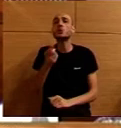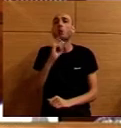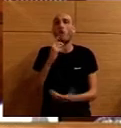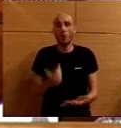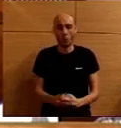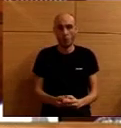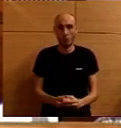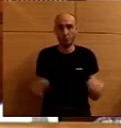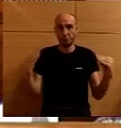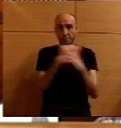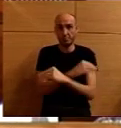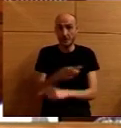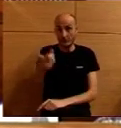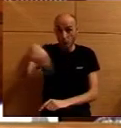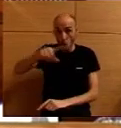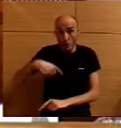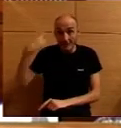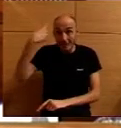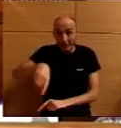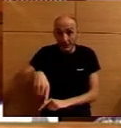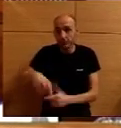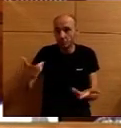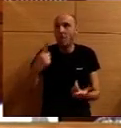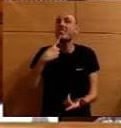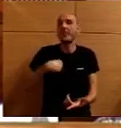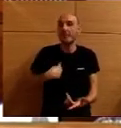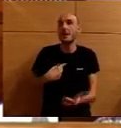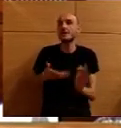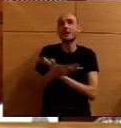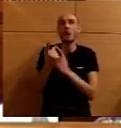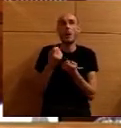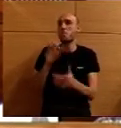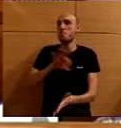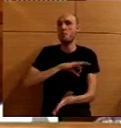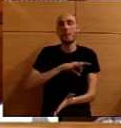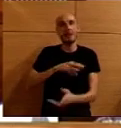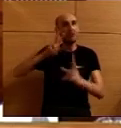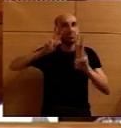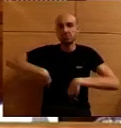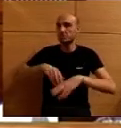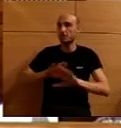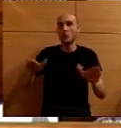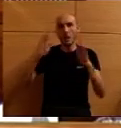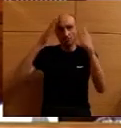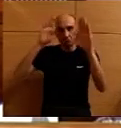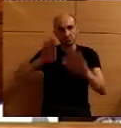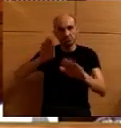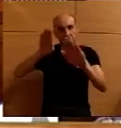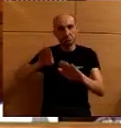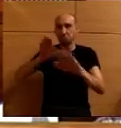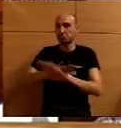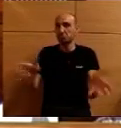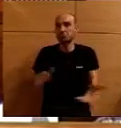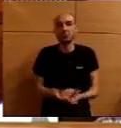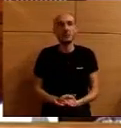Perquè si algú sap, que mos ho digui, li donaran el Premi Nobel d'Economia com a mínim. Com a mínim. Vull una qüestió